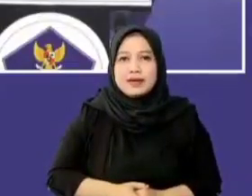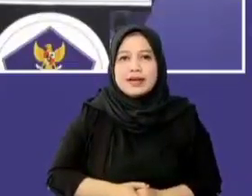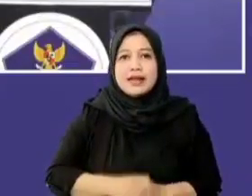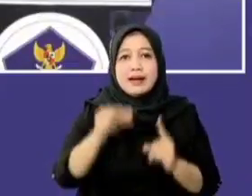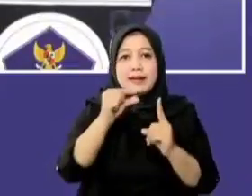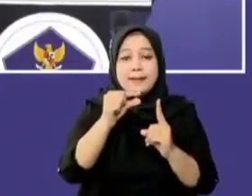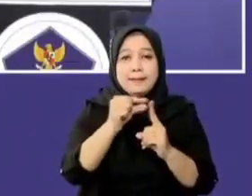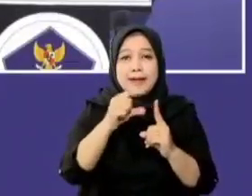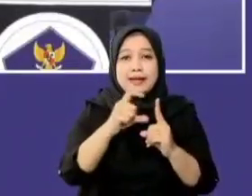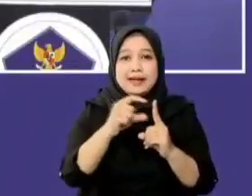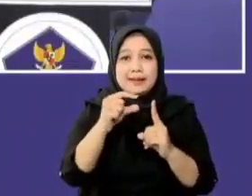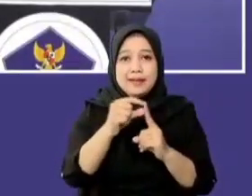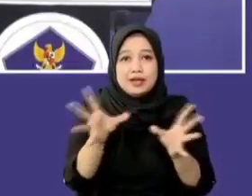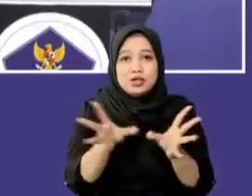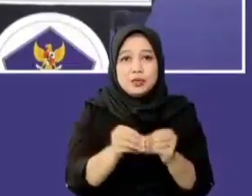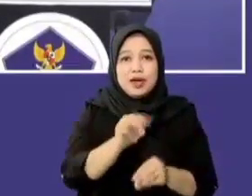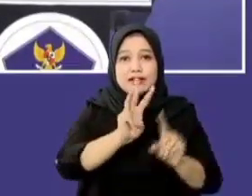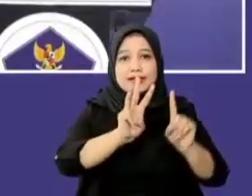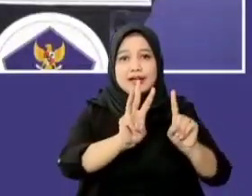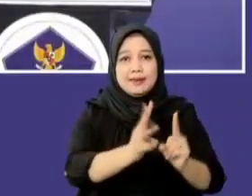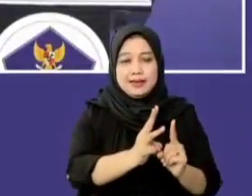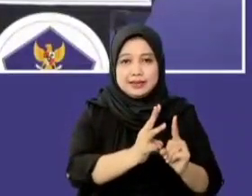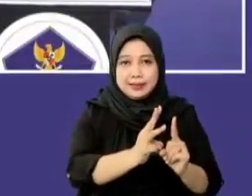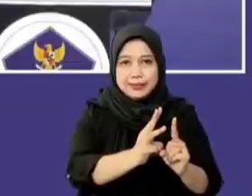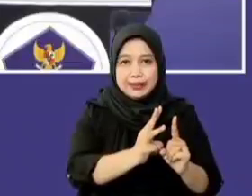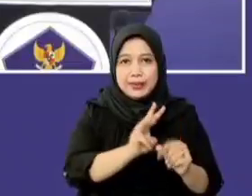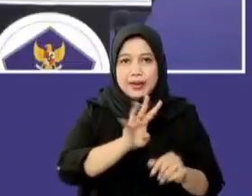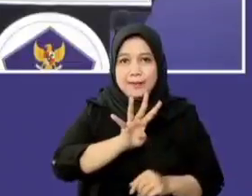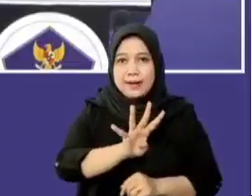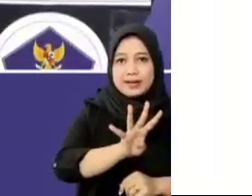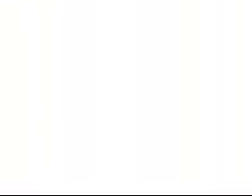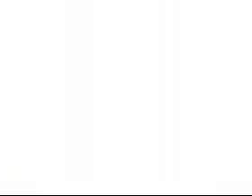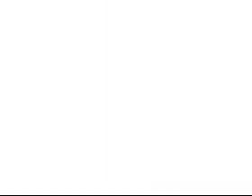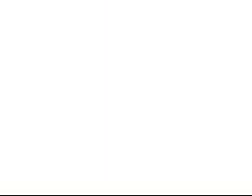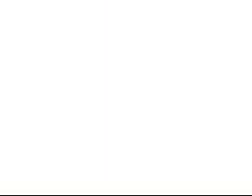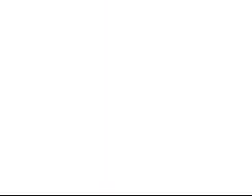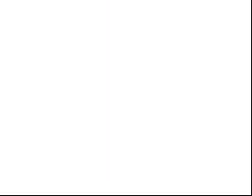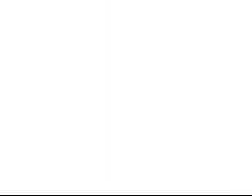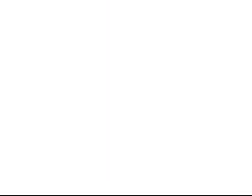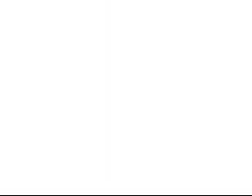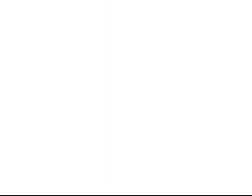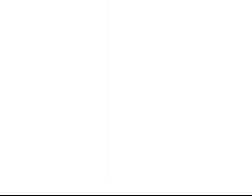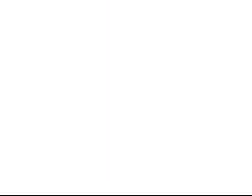pada pasien dalam pengawasan sebanyak 13.471 orang.